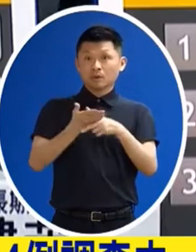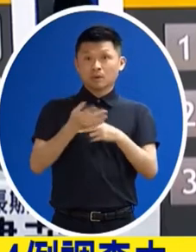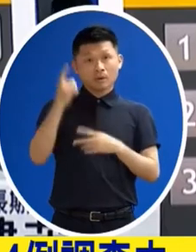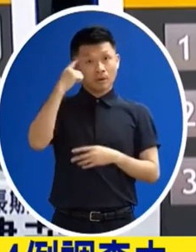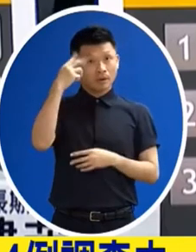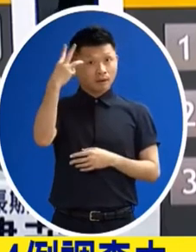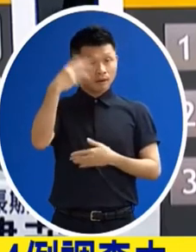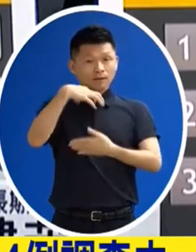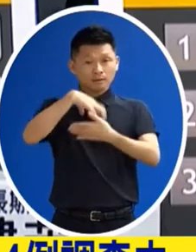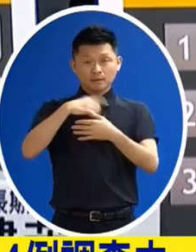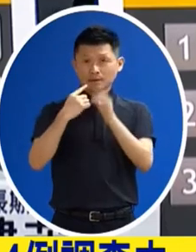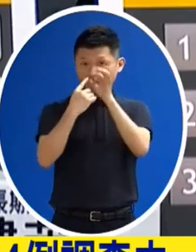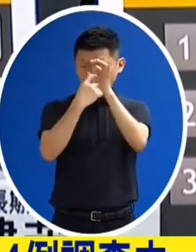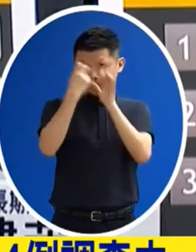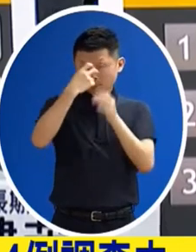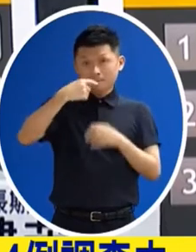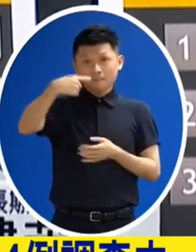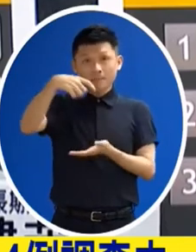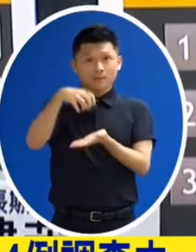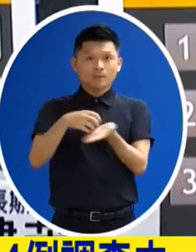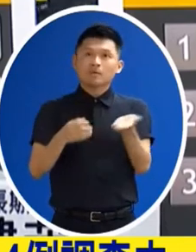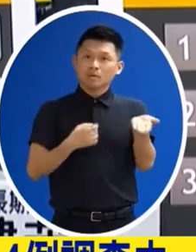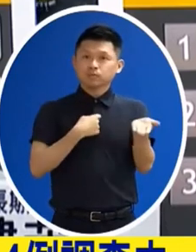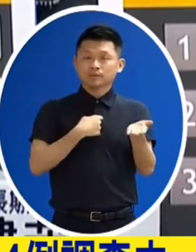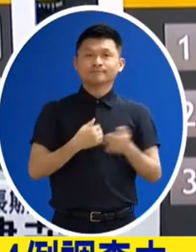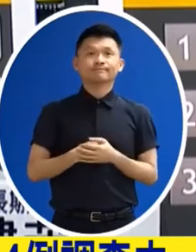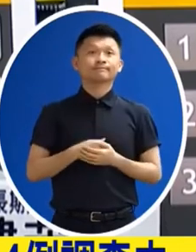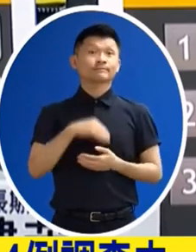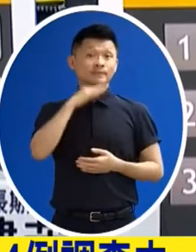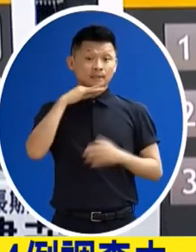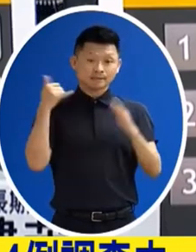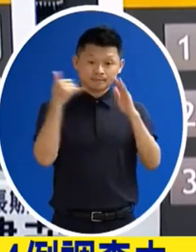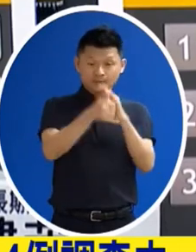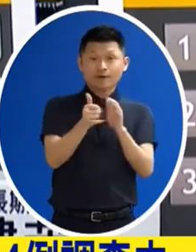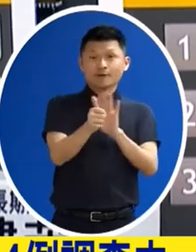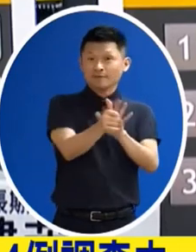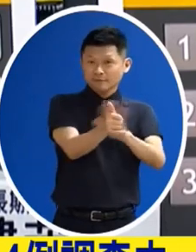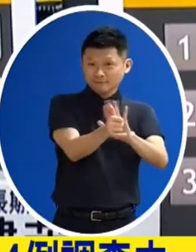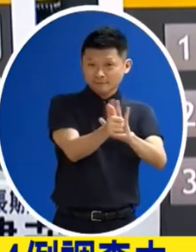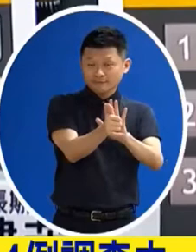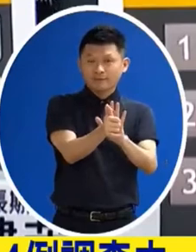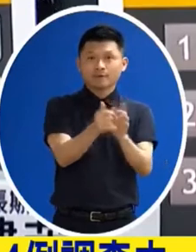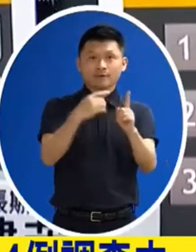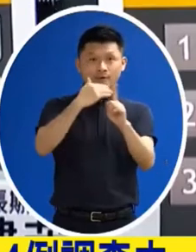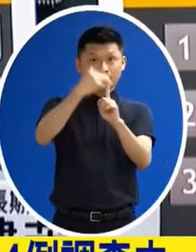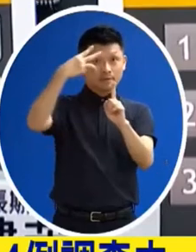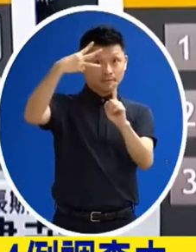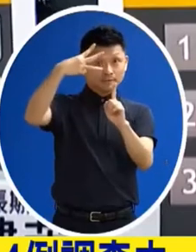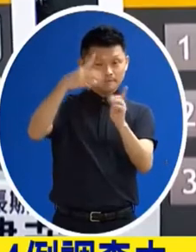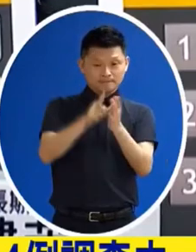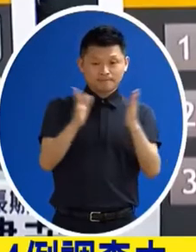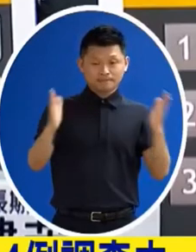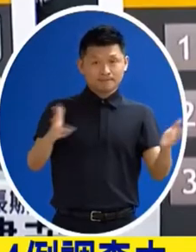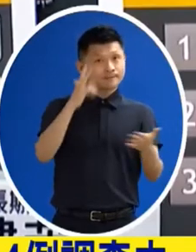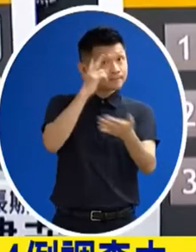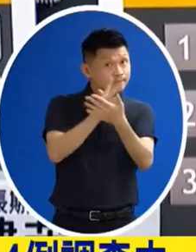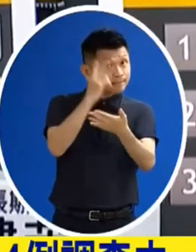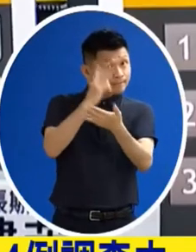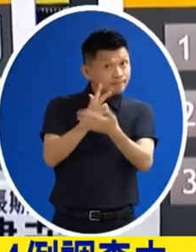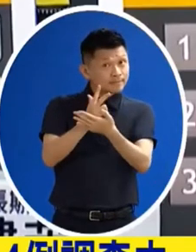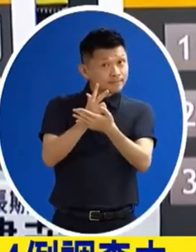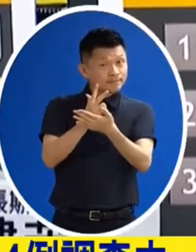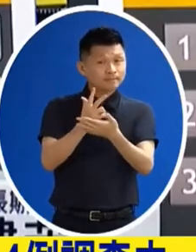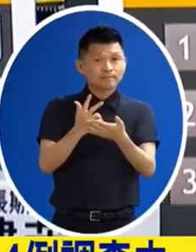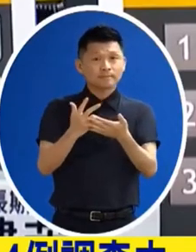阴性证明。那整个服务开始运作之后，服务后3级期间每周，不管今天